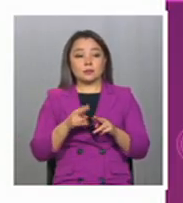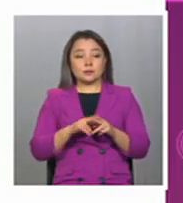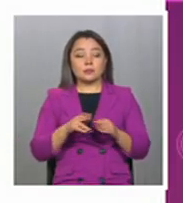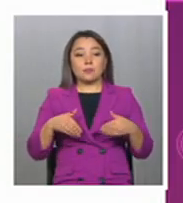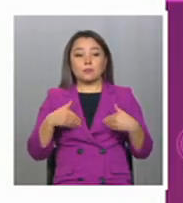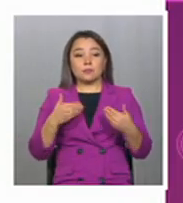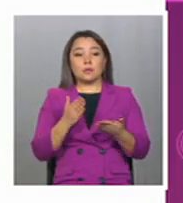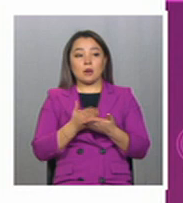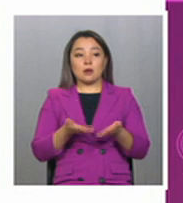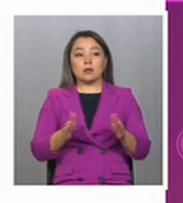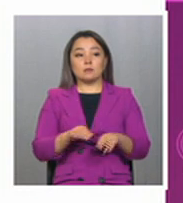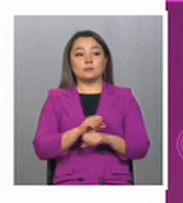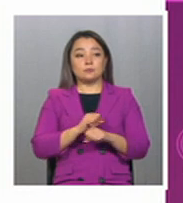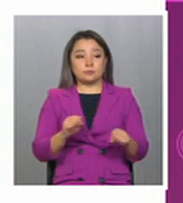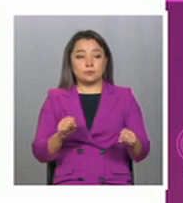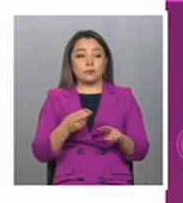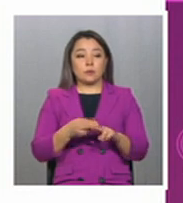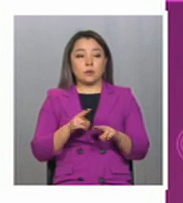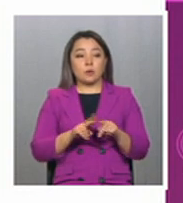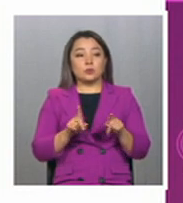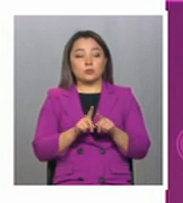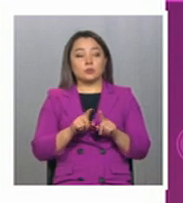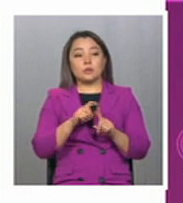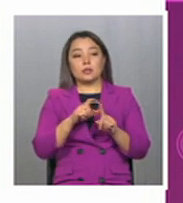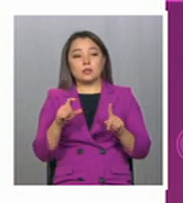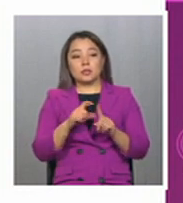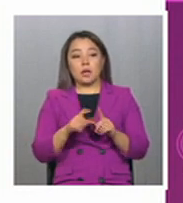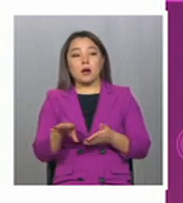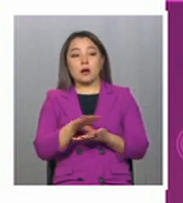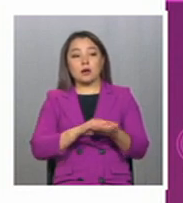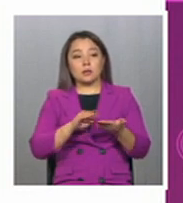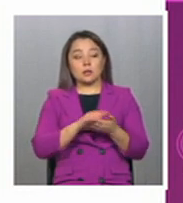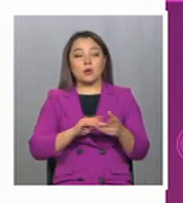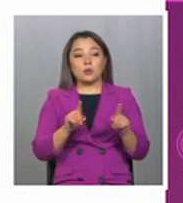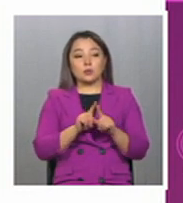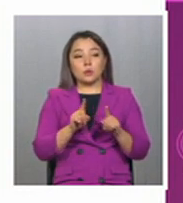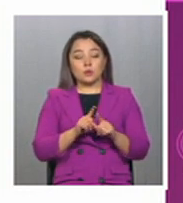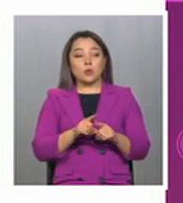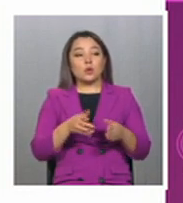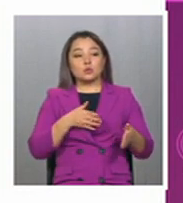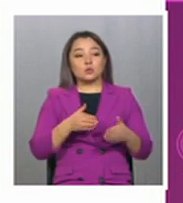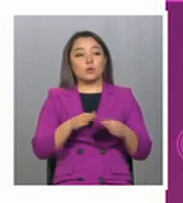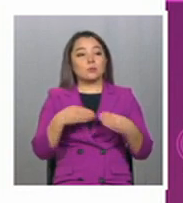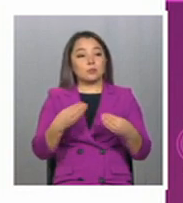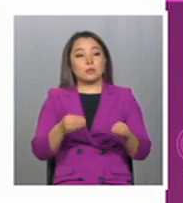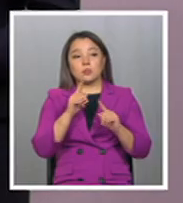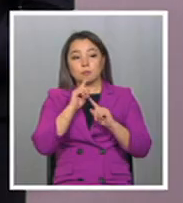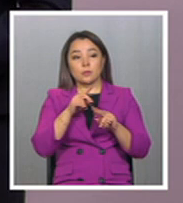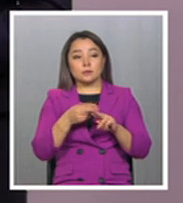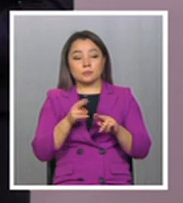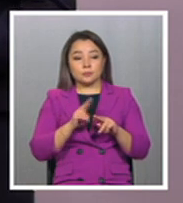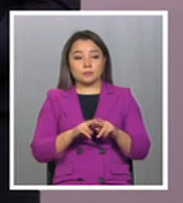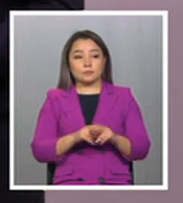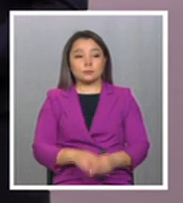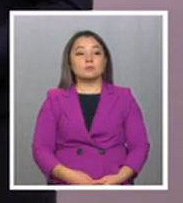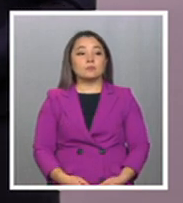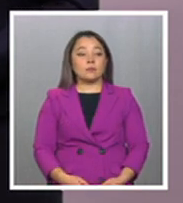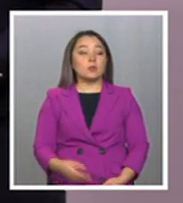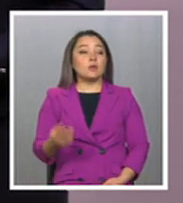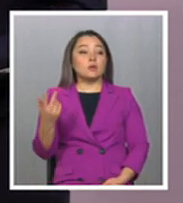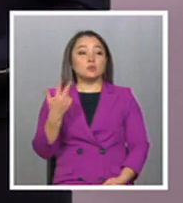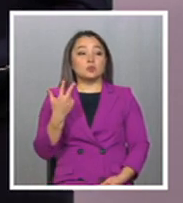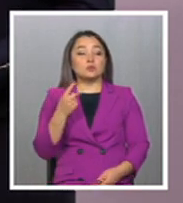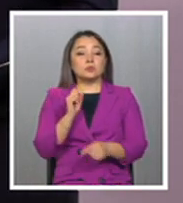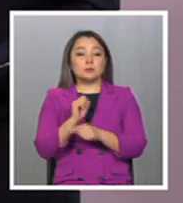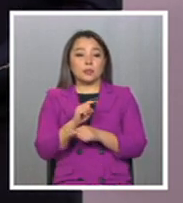қалып кетпейді. Және нұсқалардың қайталануына жол берілмейді. Үшінші